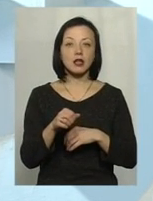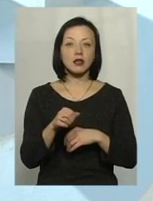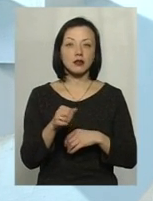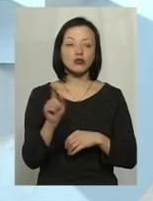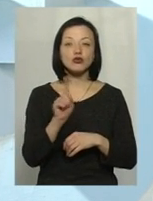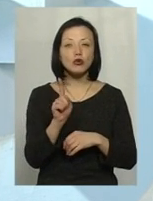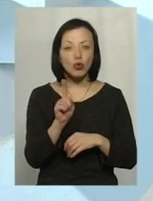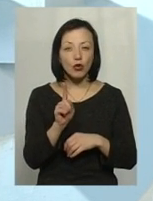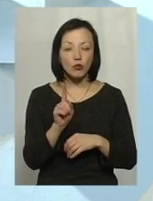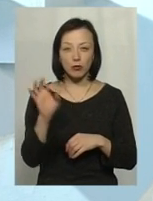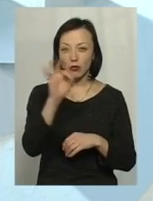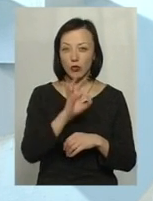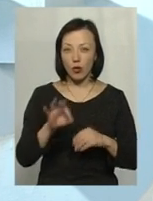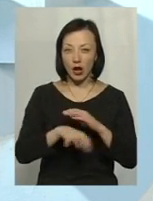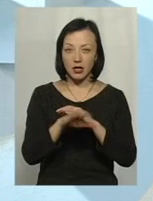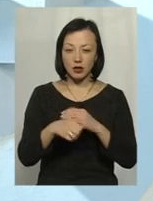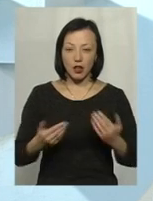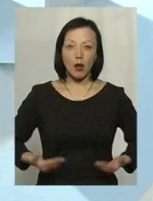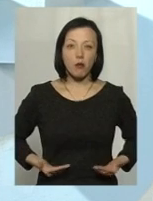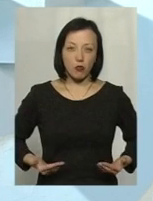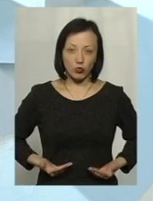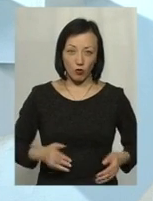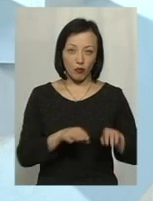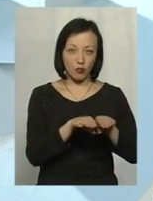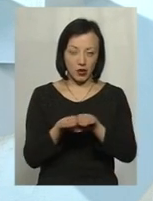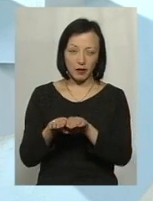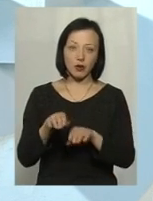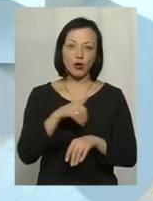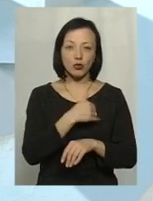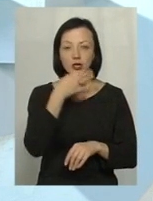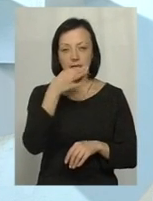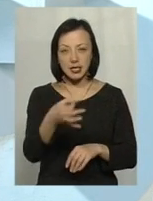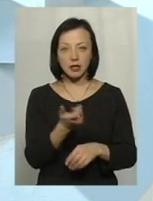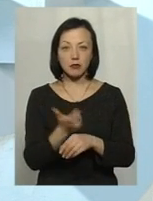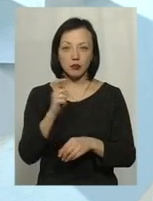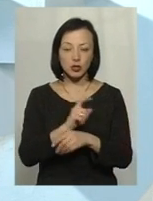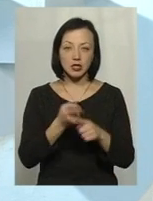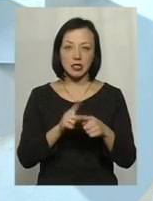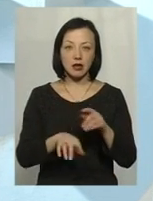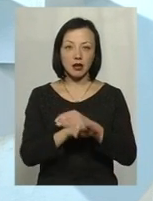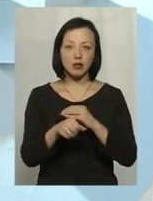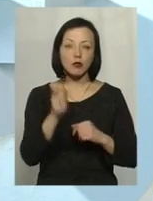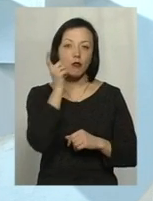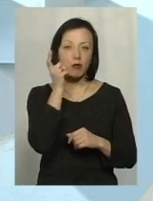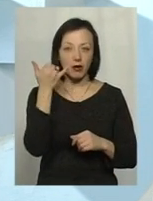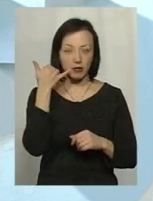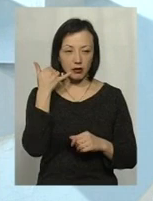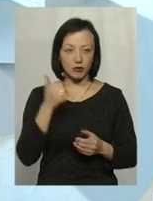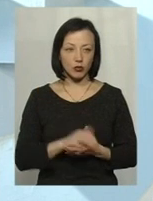саме крадіжки. Що стосується крадіжок на побутовому ґрунті, то я хочу сказати, переважна кількість – це саме крадіжки мобільних